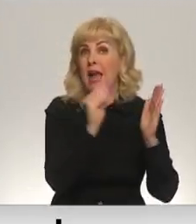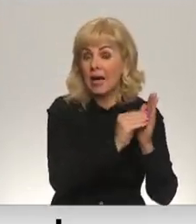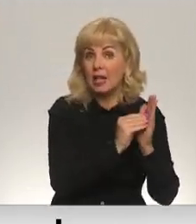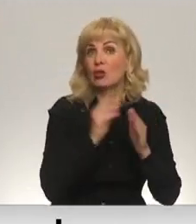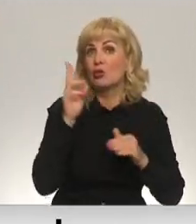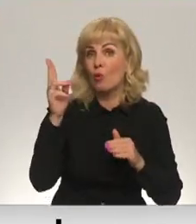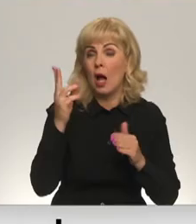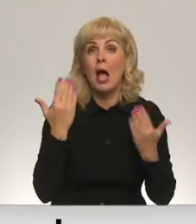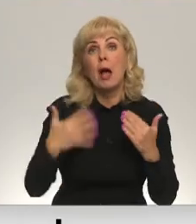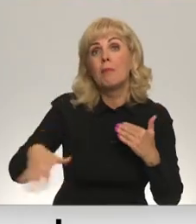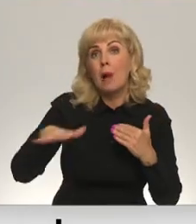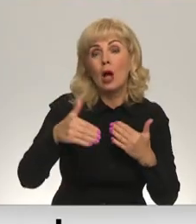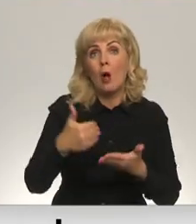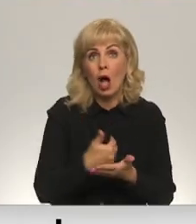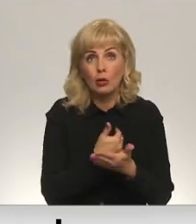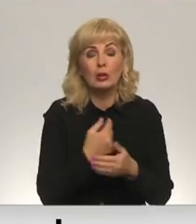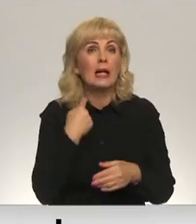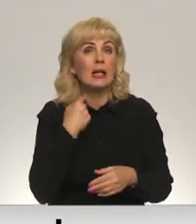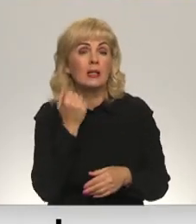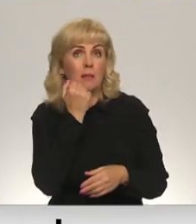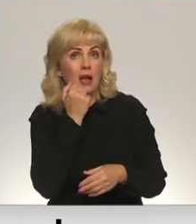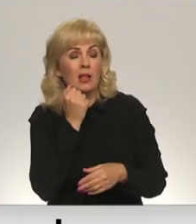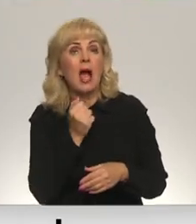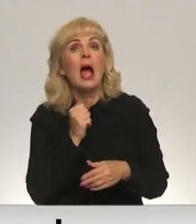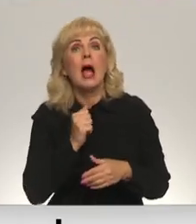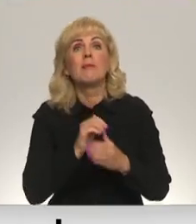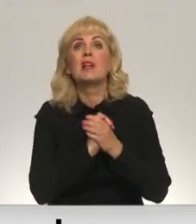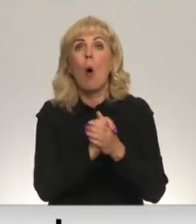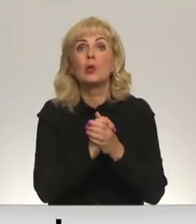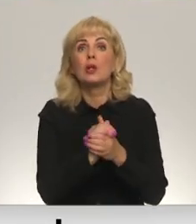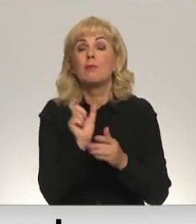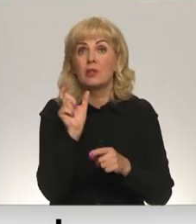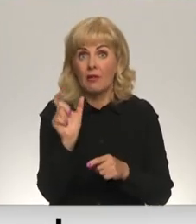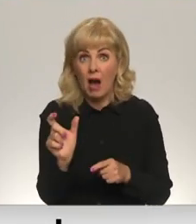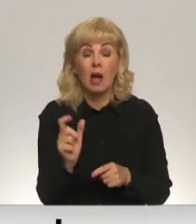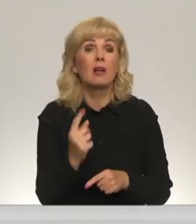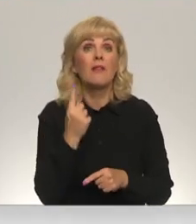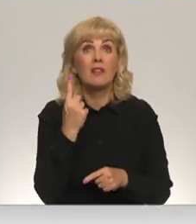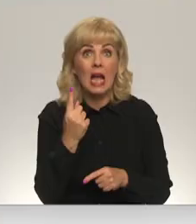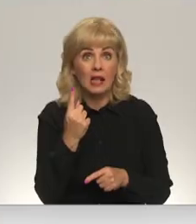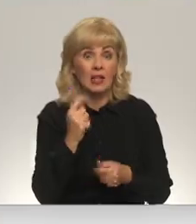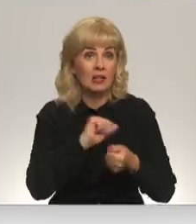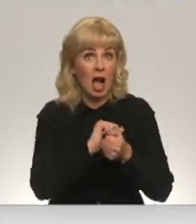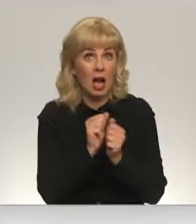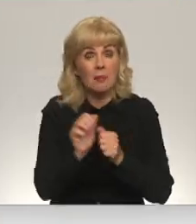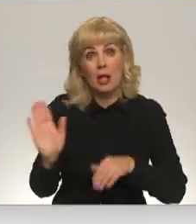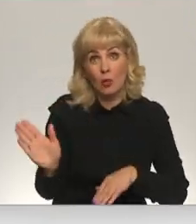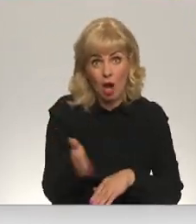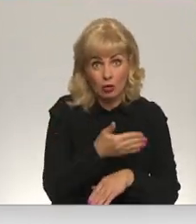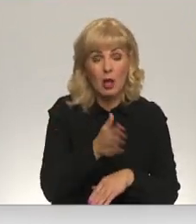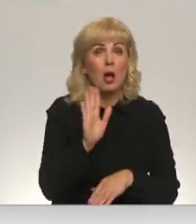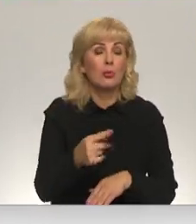šo parku atjaunot Rīgas un Maskavas draudzības vārdā. Vienīgais, ja akmeni ņems nost, tas